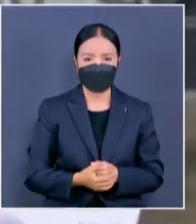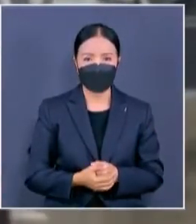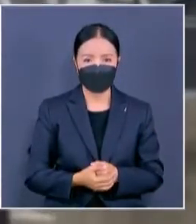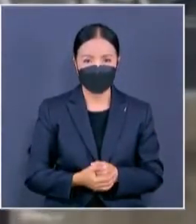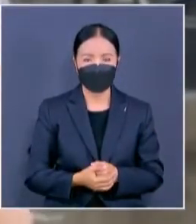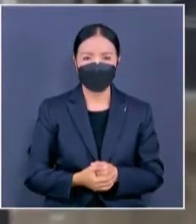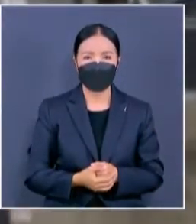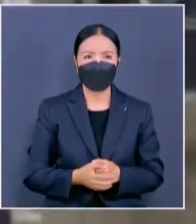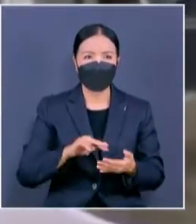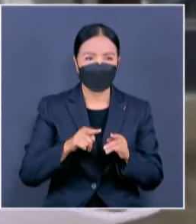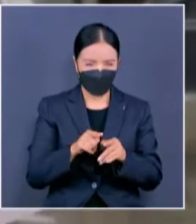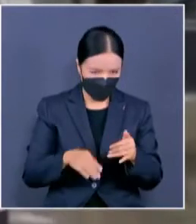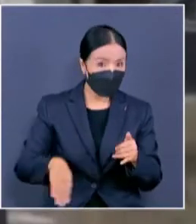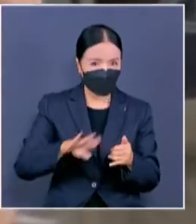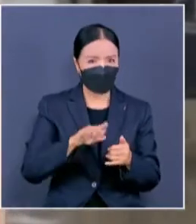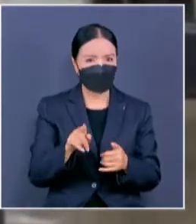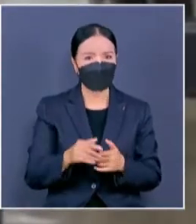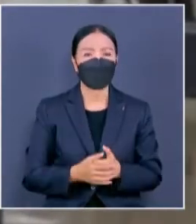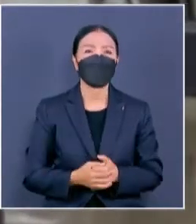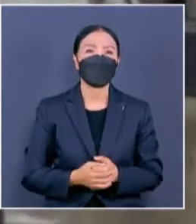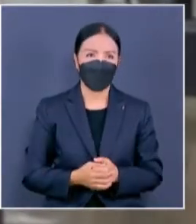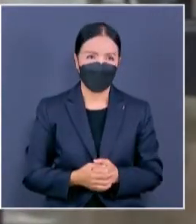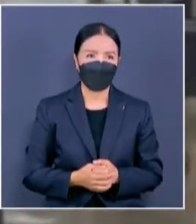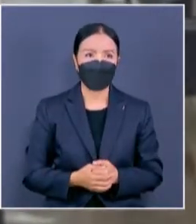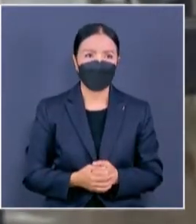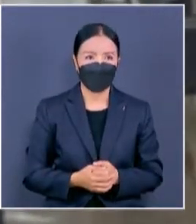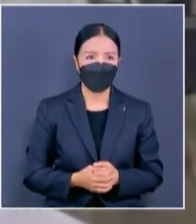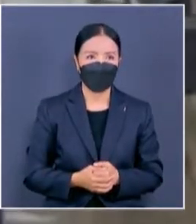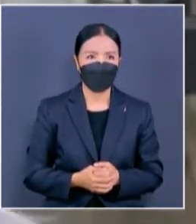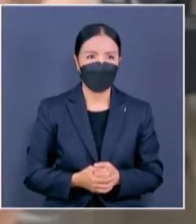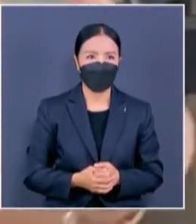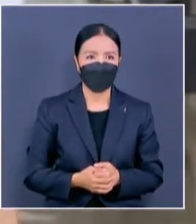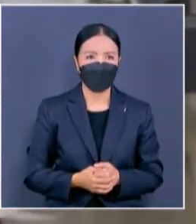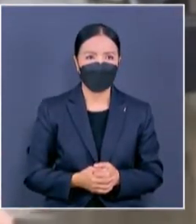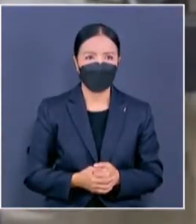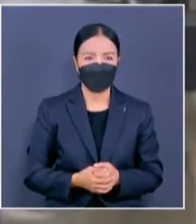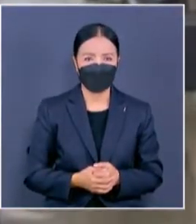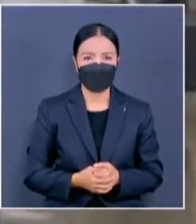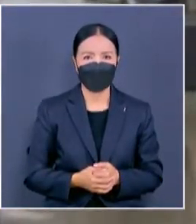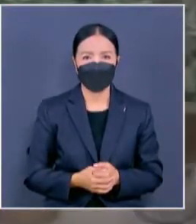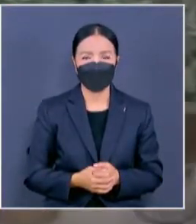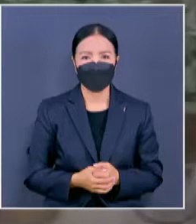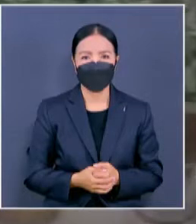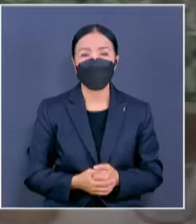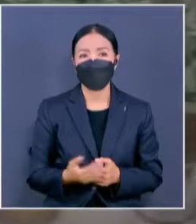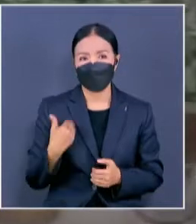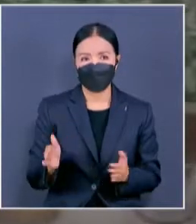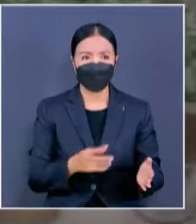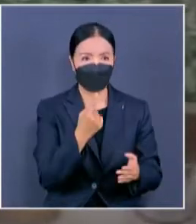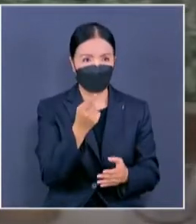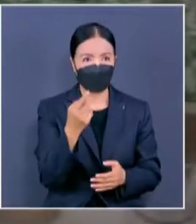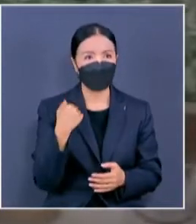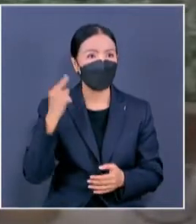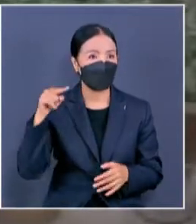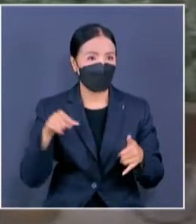ตะสักทีใช่ไหม ใช่ขอเตะสักทีนะคะน้องหมายความว่าแบบนี้ส่วนอีกหนึ่งกรณีค่ะที่เป็นกรณีดราม่าในโลกโซเชียลหลังจาก